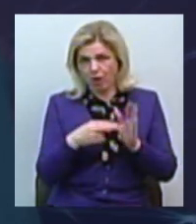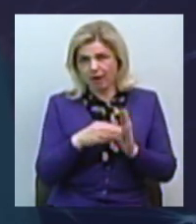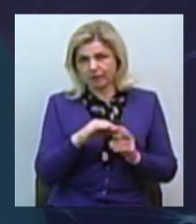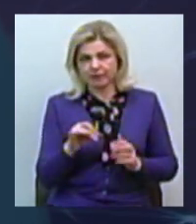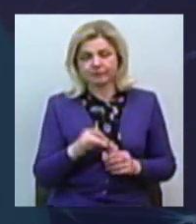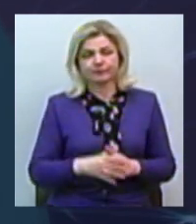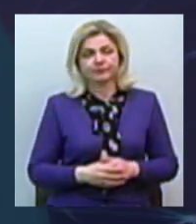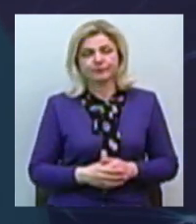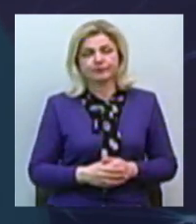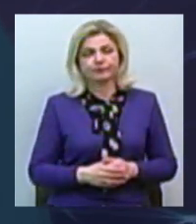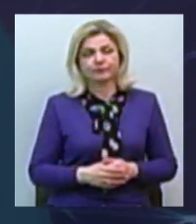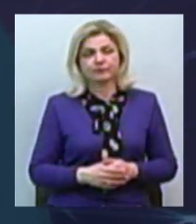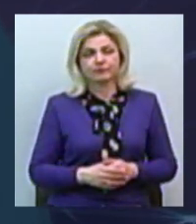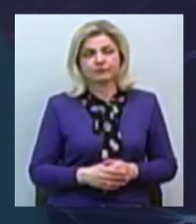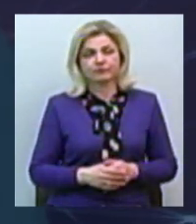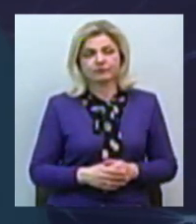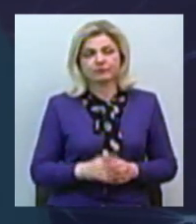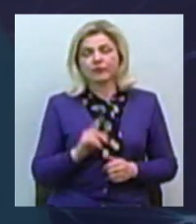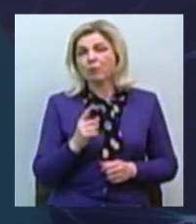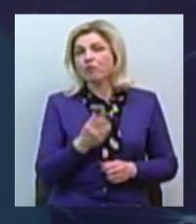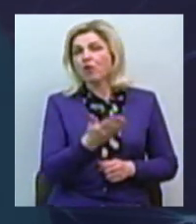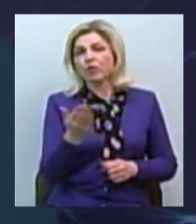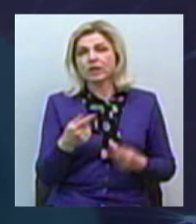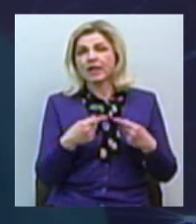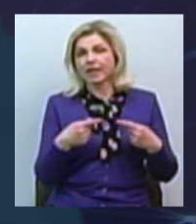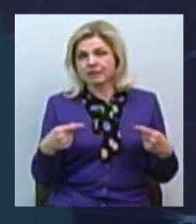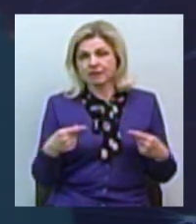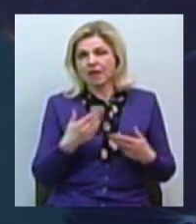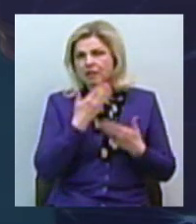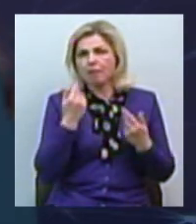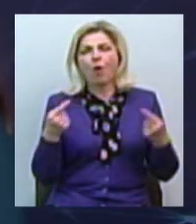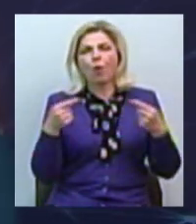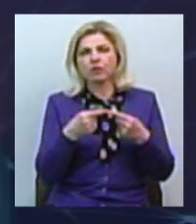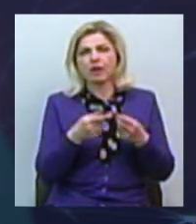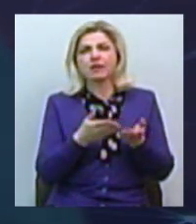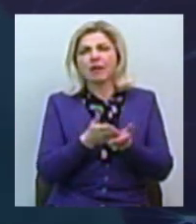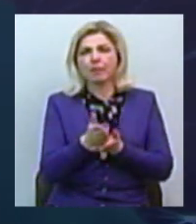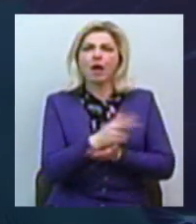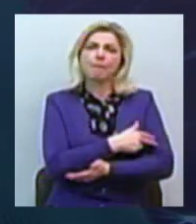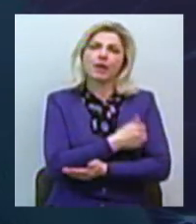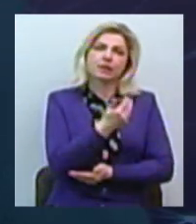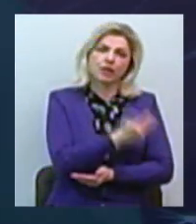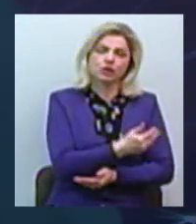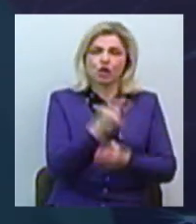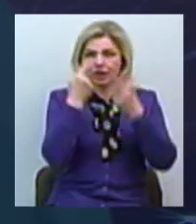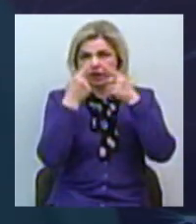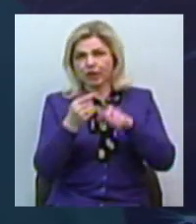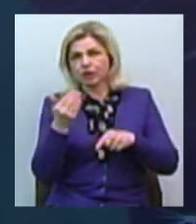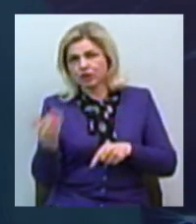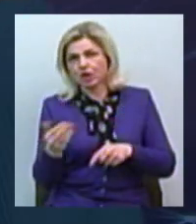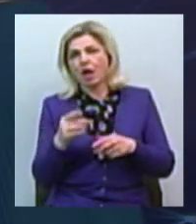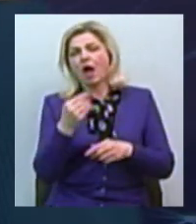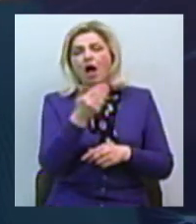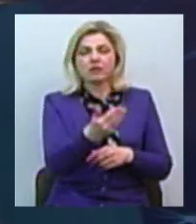проєктах. Тому вони різні. Немає якогось конкретного направлення, це медичні, це технічні, а це